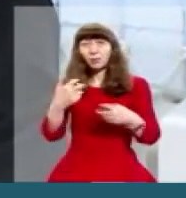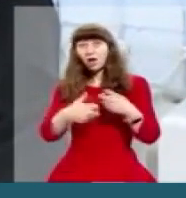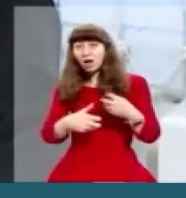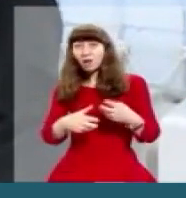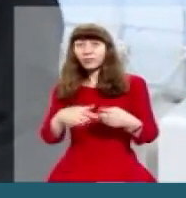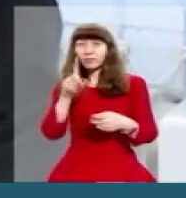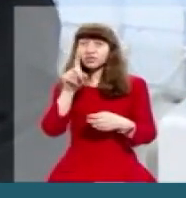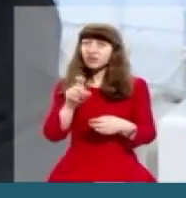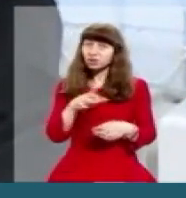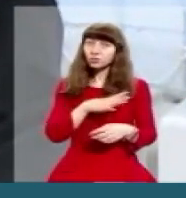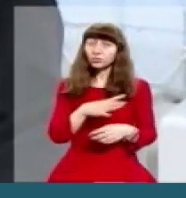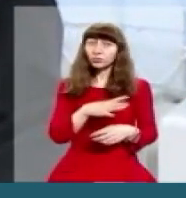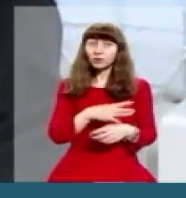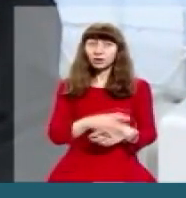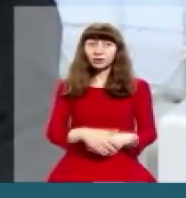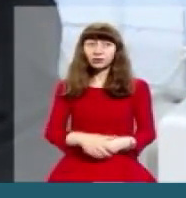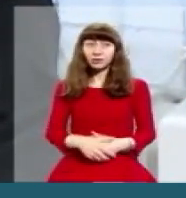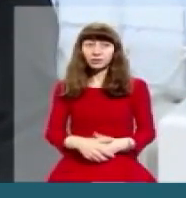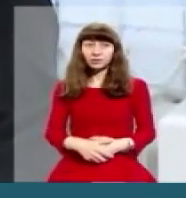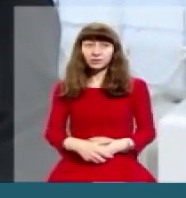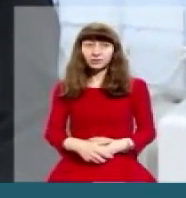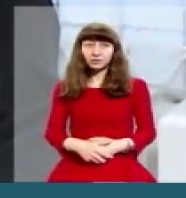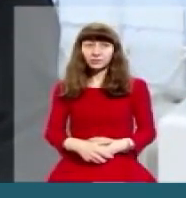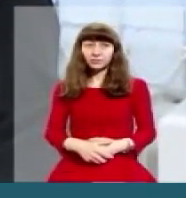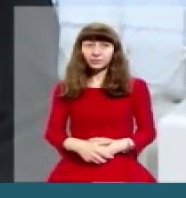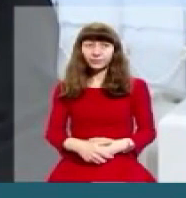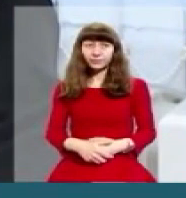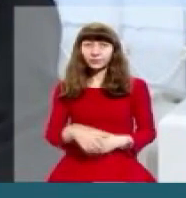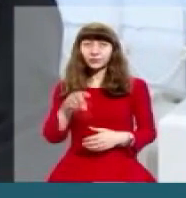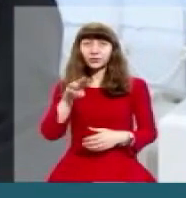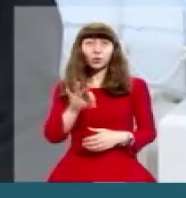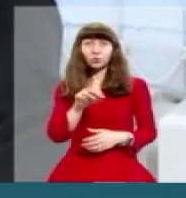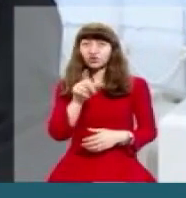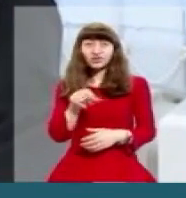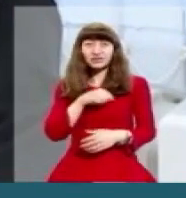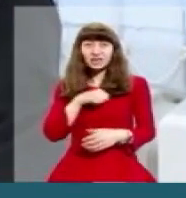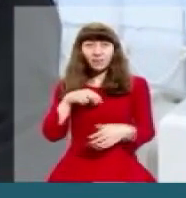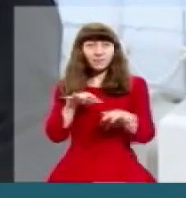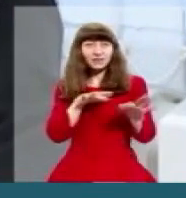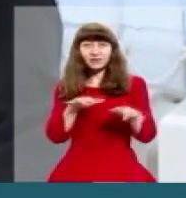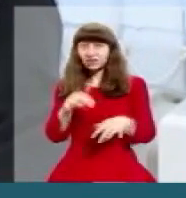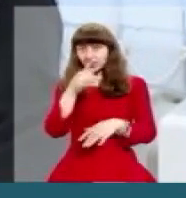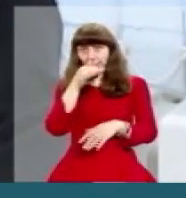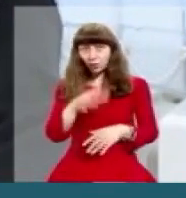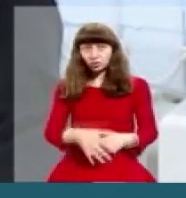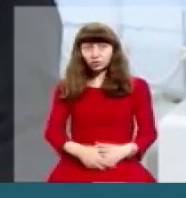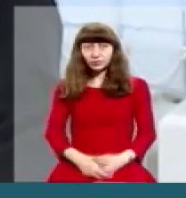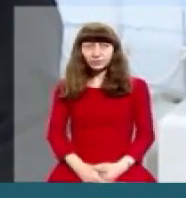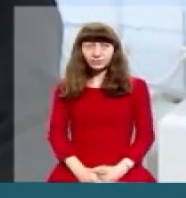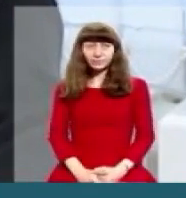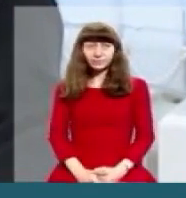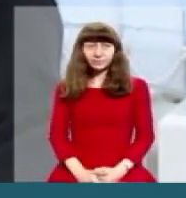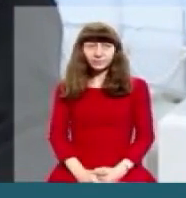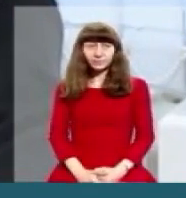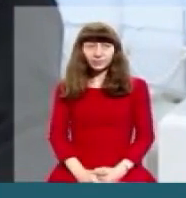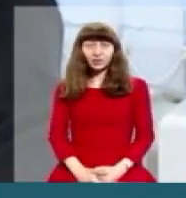если повредил бедренную кость и остальное, то он, в принципе, сам не будет двигаться. Болевой синдром очень ярко выражен, и обычно